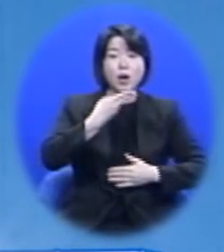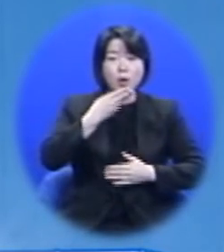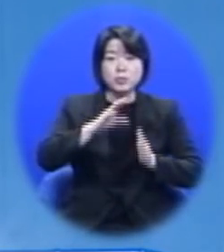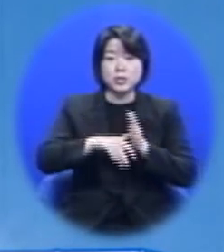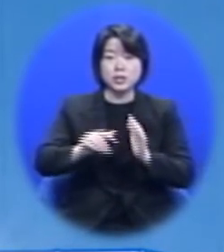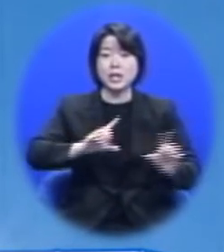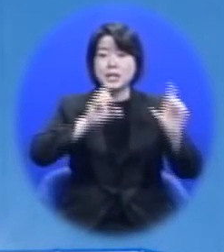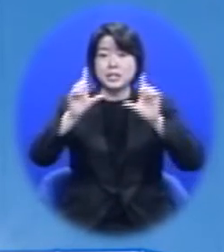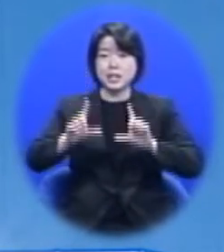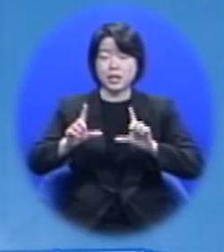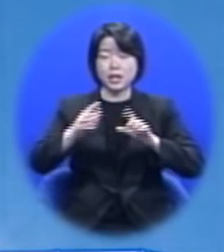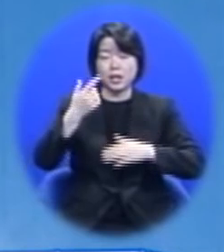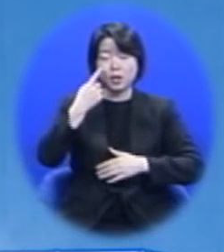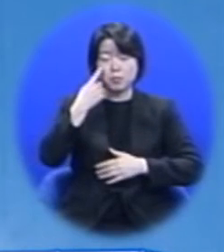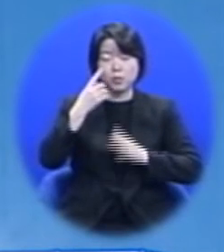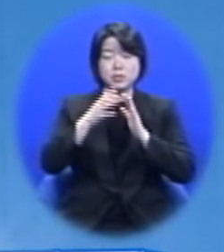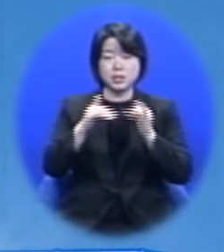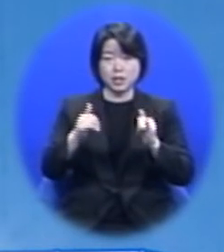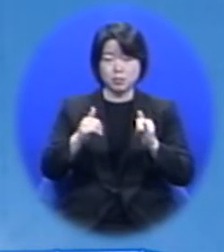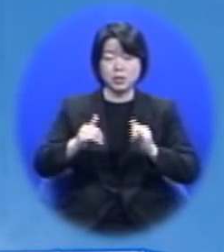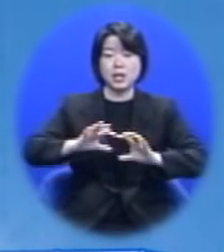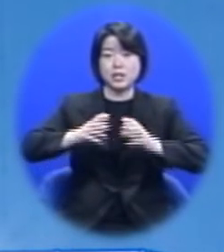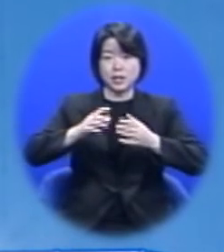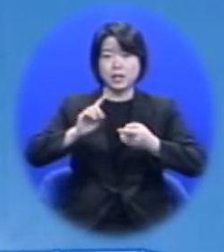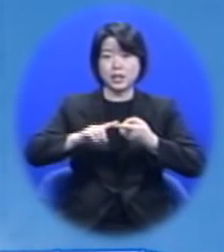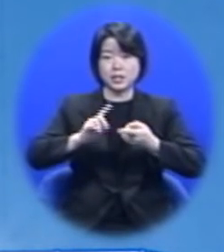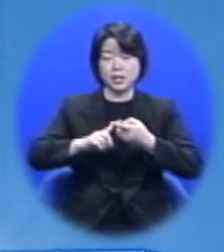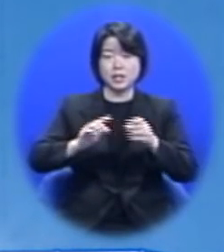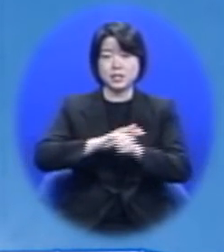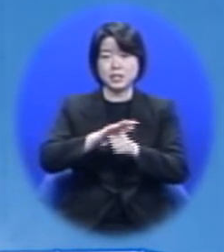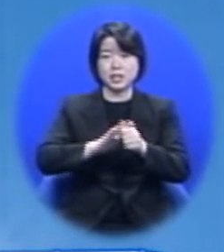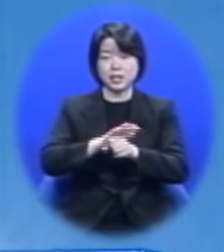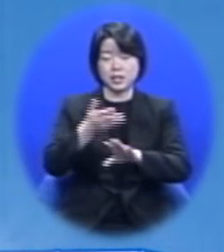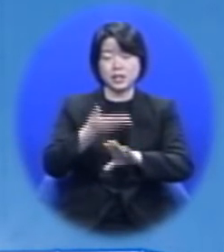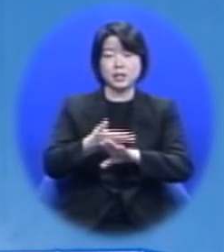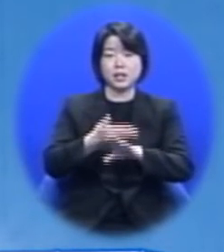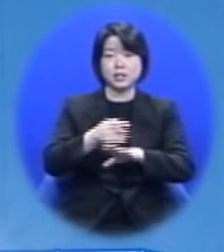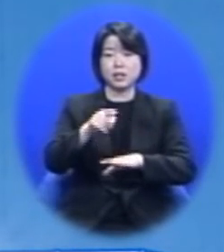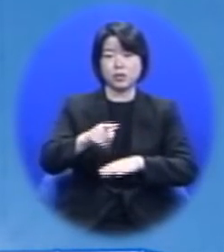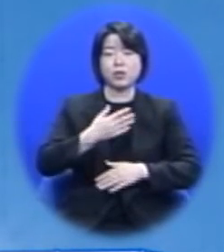분들은 나라를 생각하는 마음이 다르다는 것을 알았습니다.